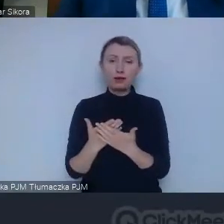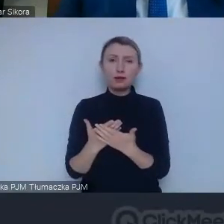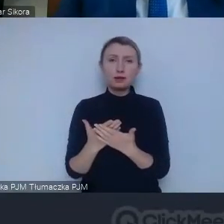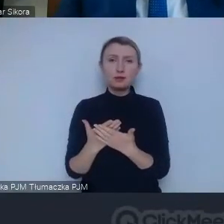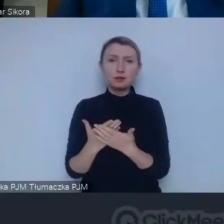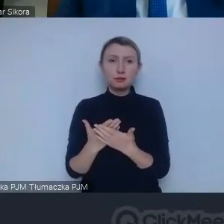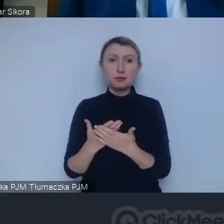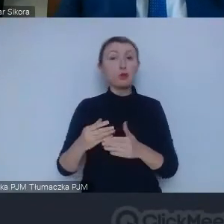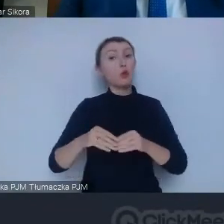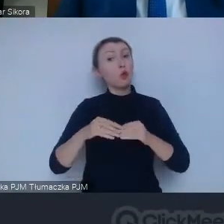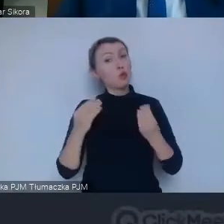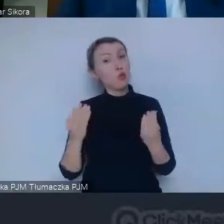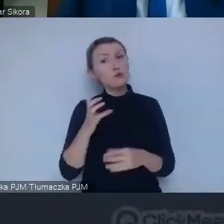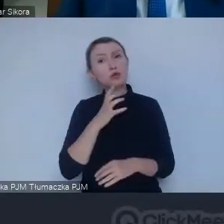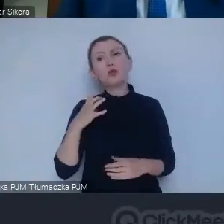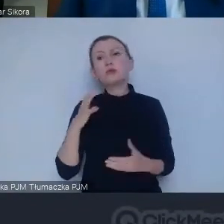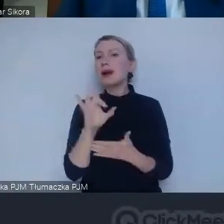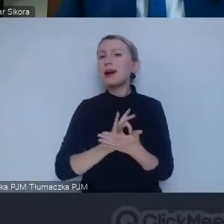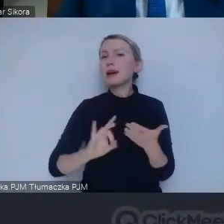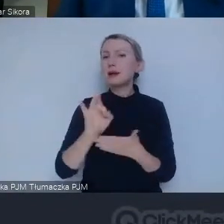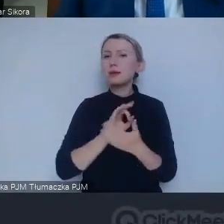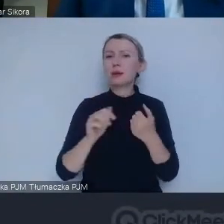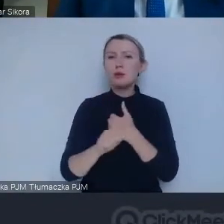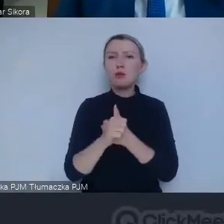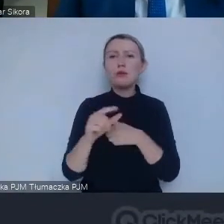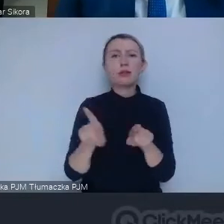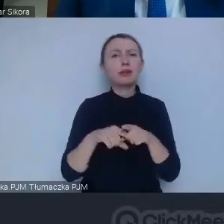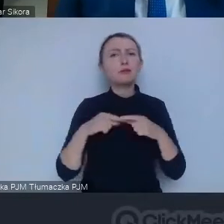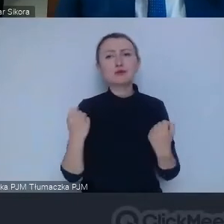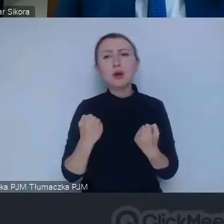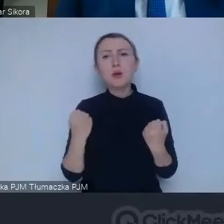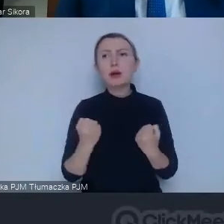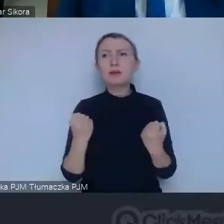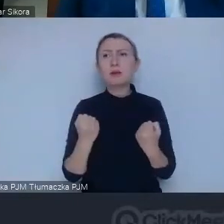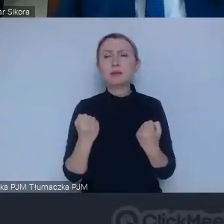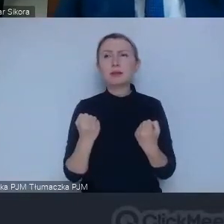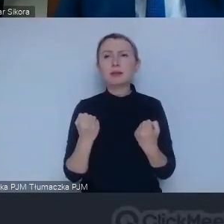rozwój gospodarczy gminy spowodowany również działaniami tutaj